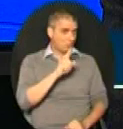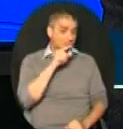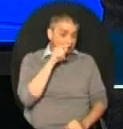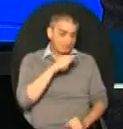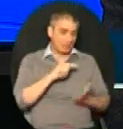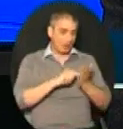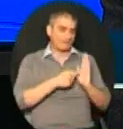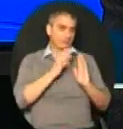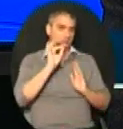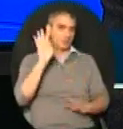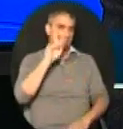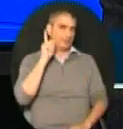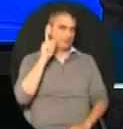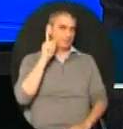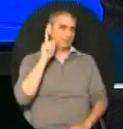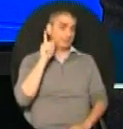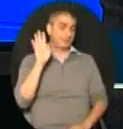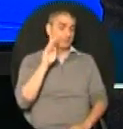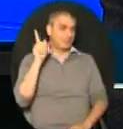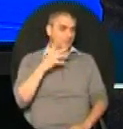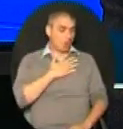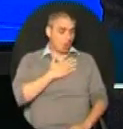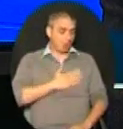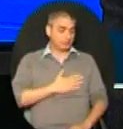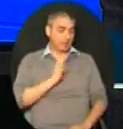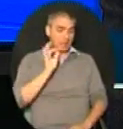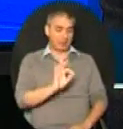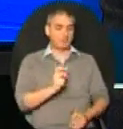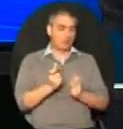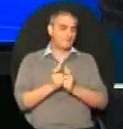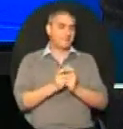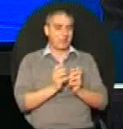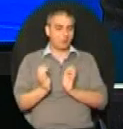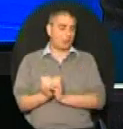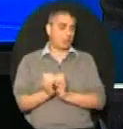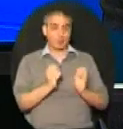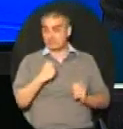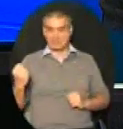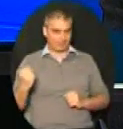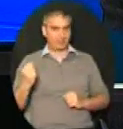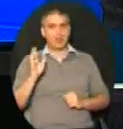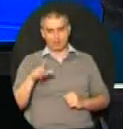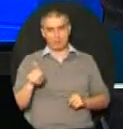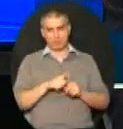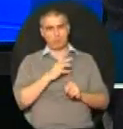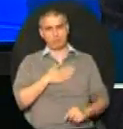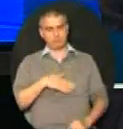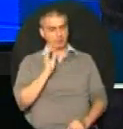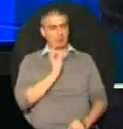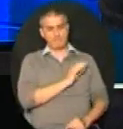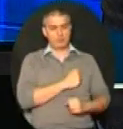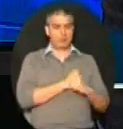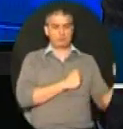זו כוונתו של נתניהו. נתניהו רוצה לפגוע במפלגות הקטנות בימין, לא פחות ממה שהוא רוצה